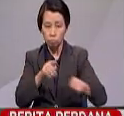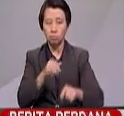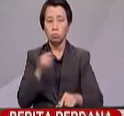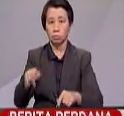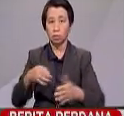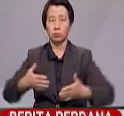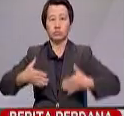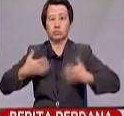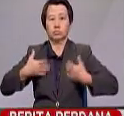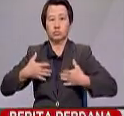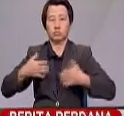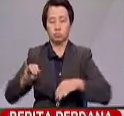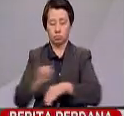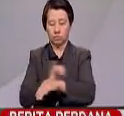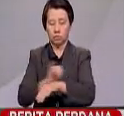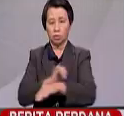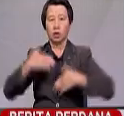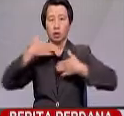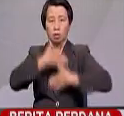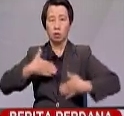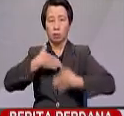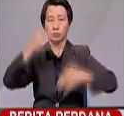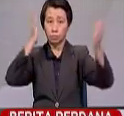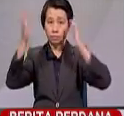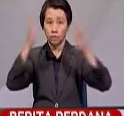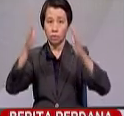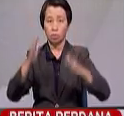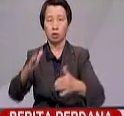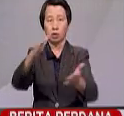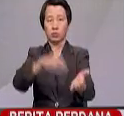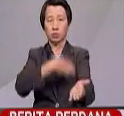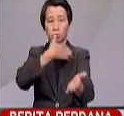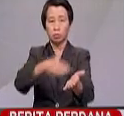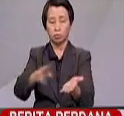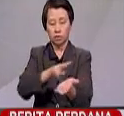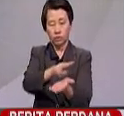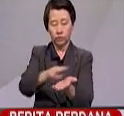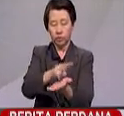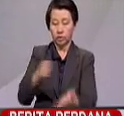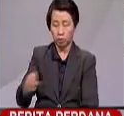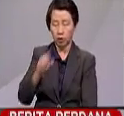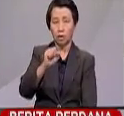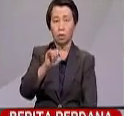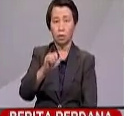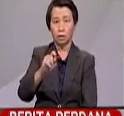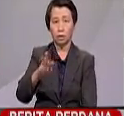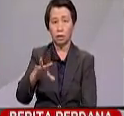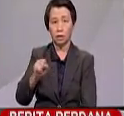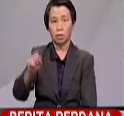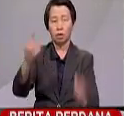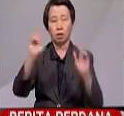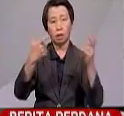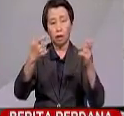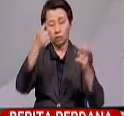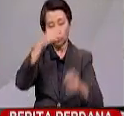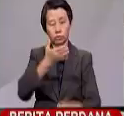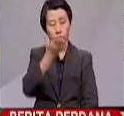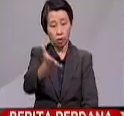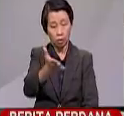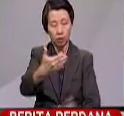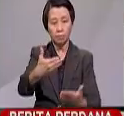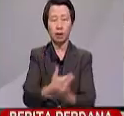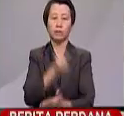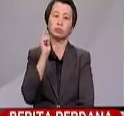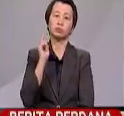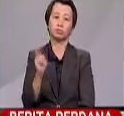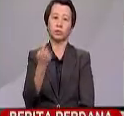sekaligus memeriahkan pesada industri hiburan tanah air. Muzik video terbaru Alisa yang bertajuk Lagu Untuk Kamu dan baru